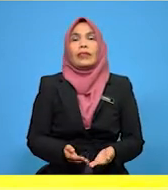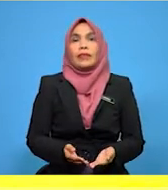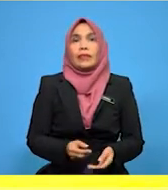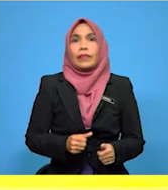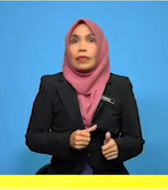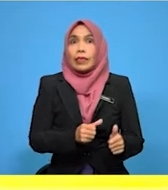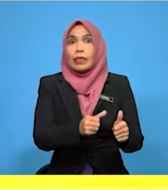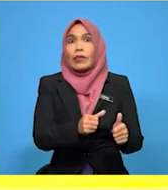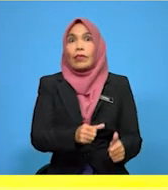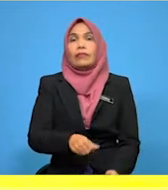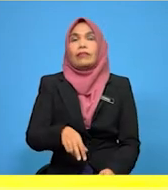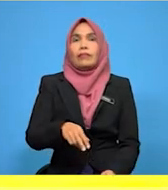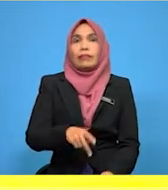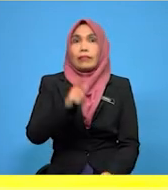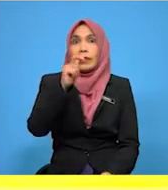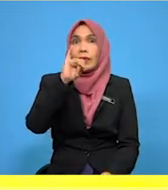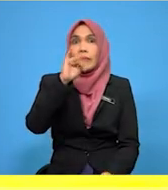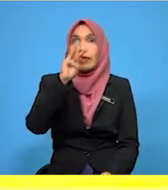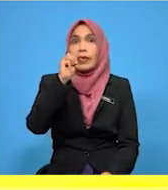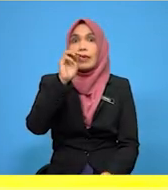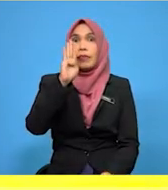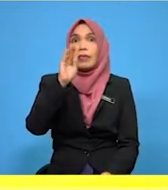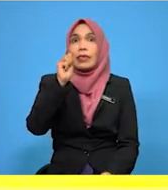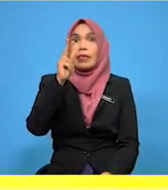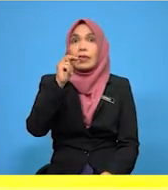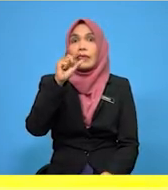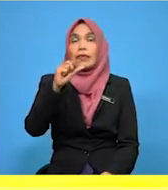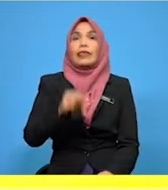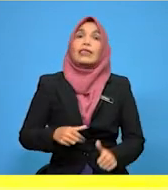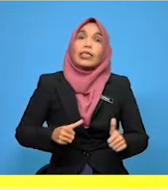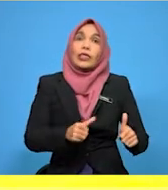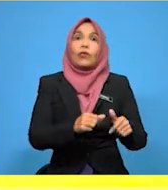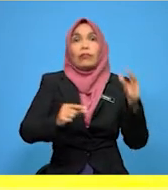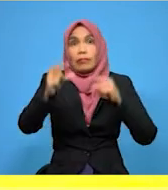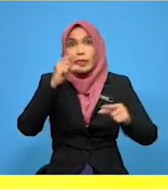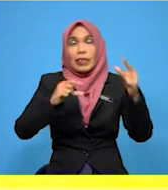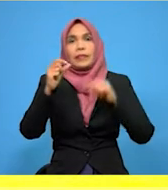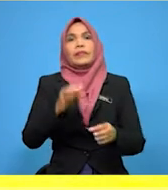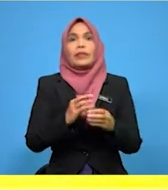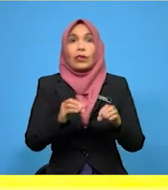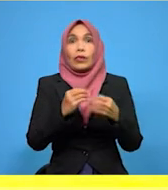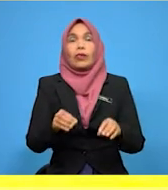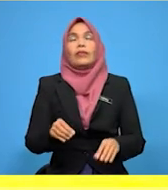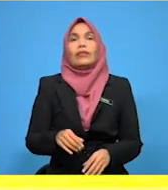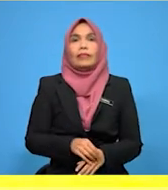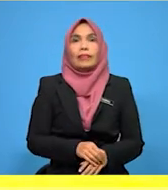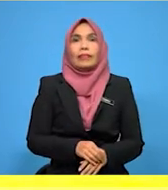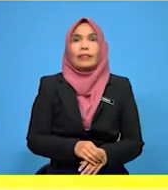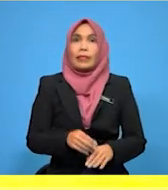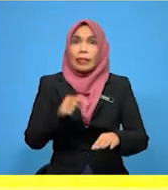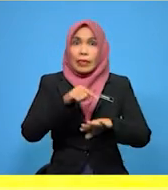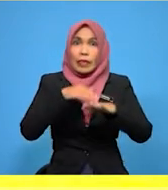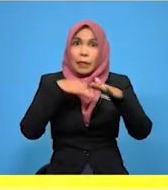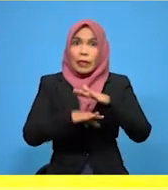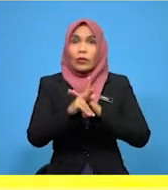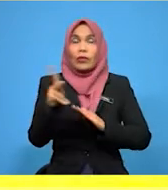ke ruangan yang dikelaskan mengikut grade tersebut. Telur-telur itu kemudiannya dimasukkan ke